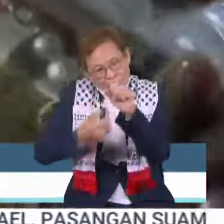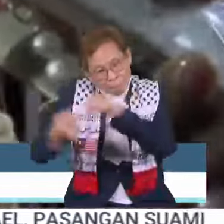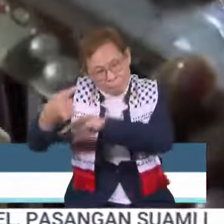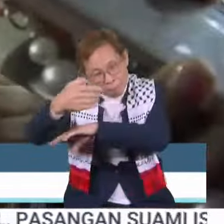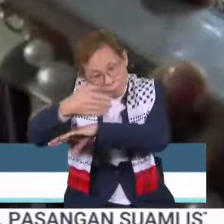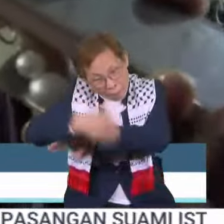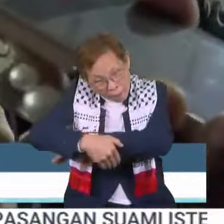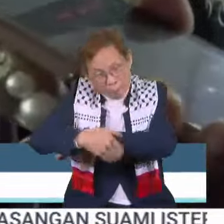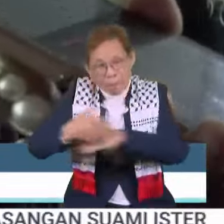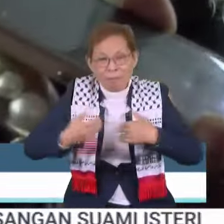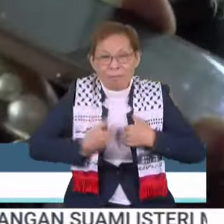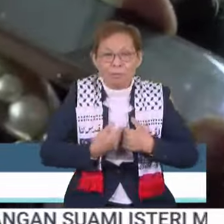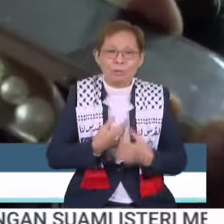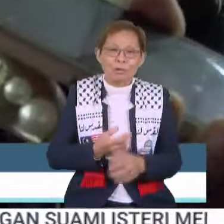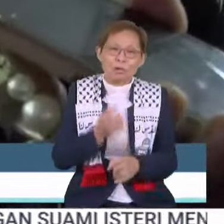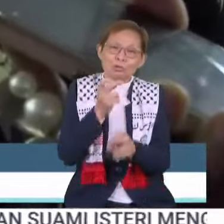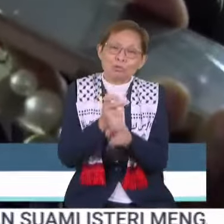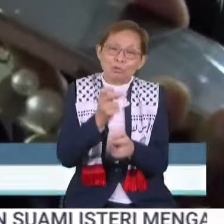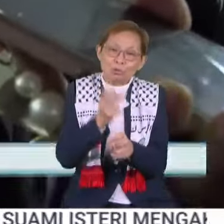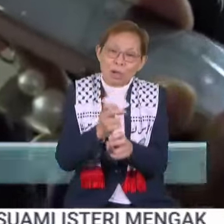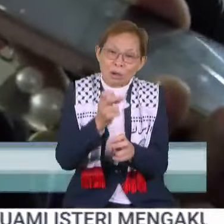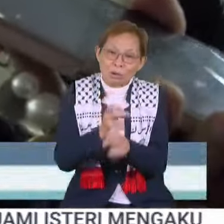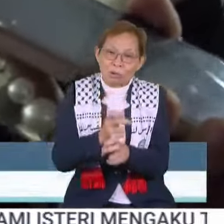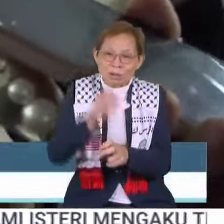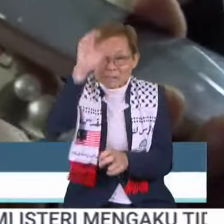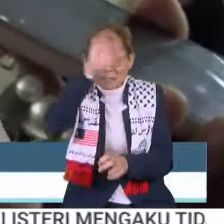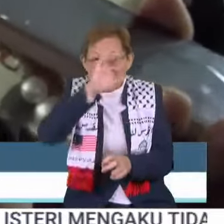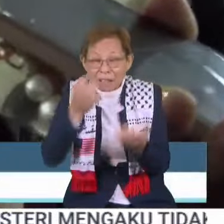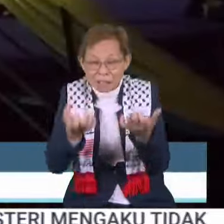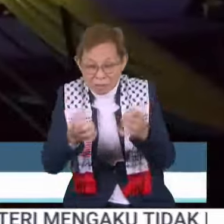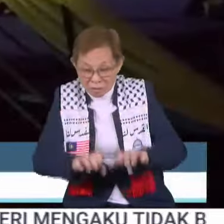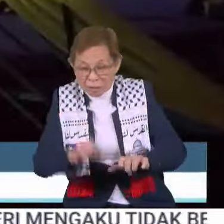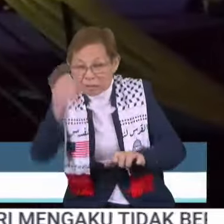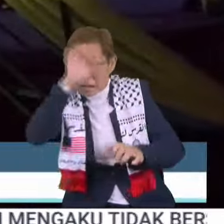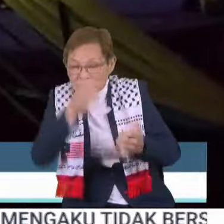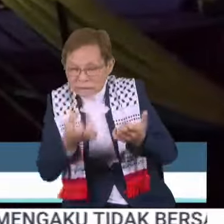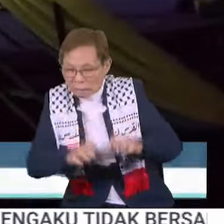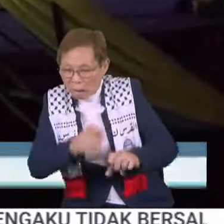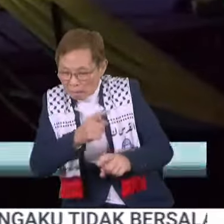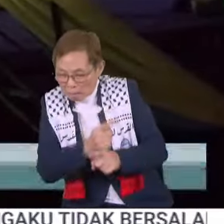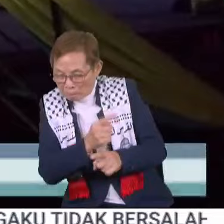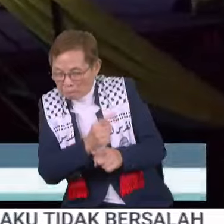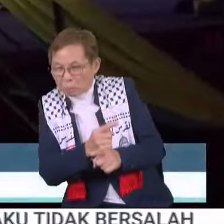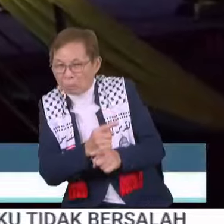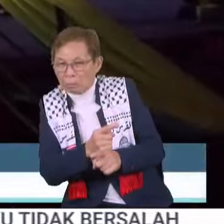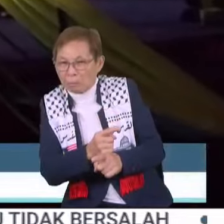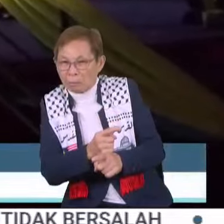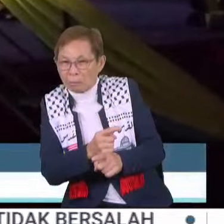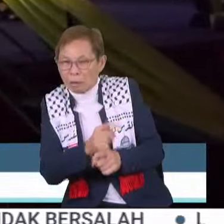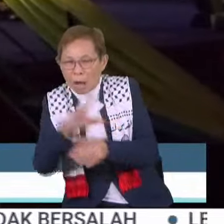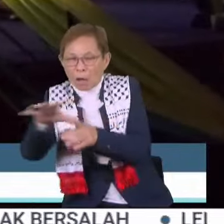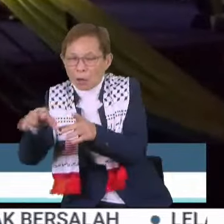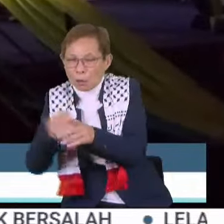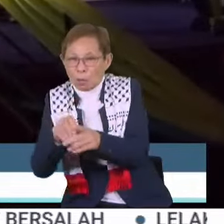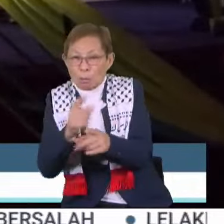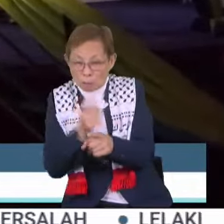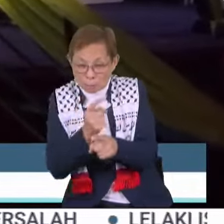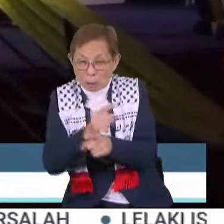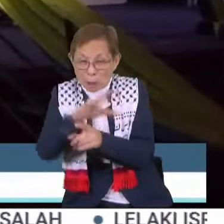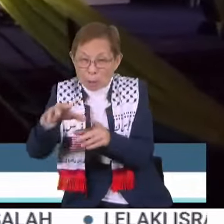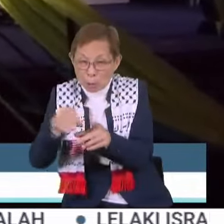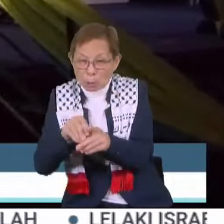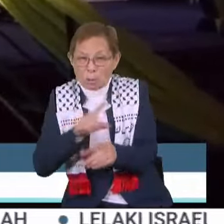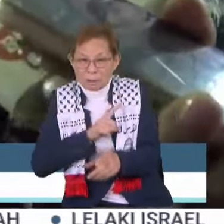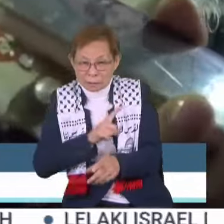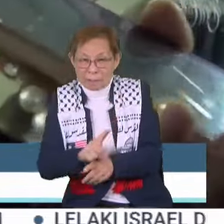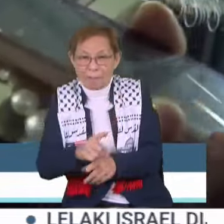Jam, sangat sukar untuk cari event yang betul-betul include lah the Islamic perspective sekali.